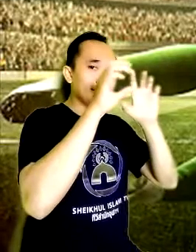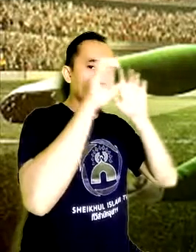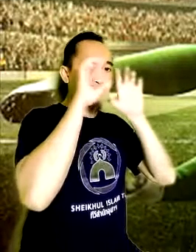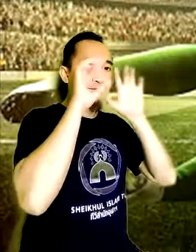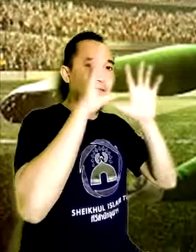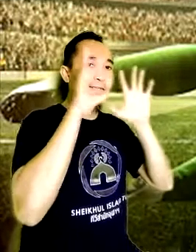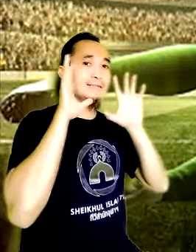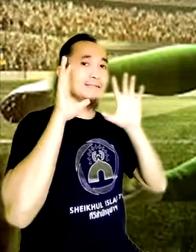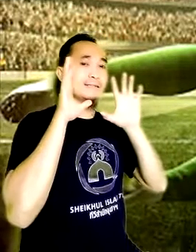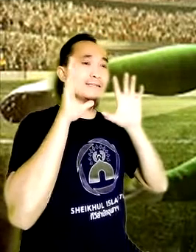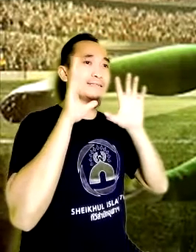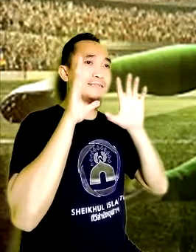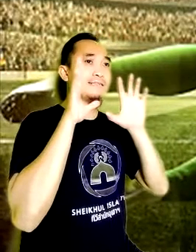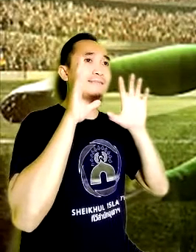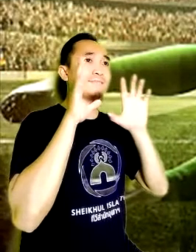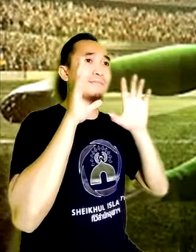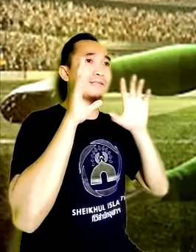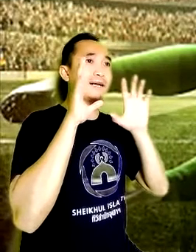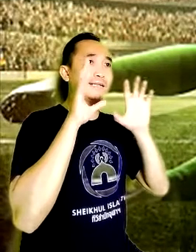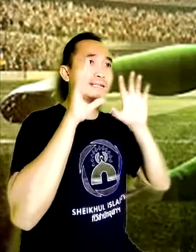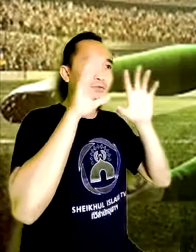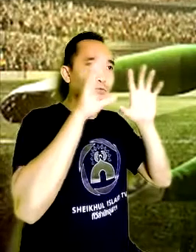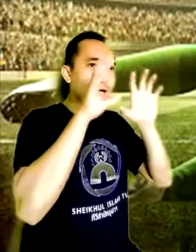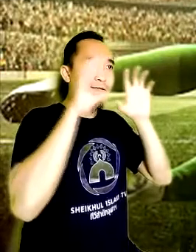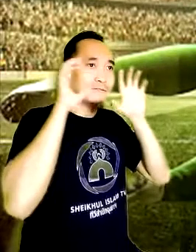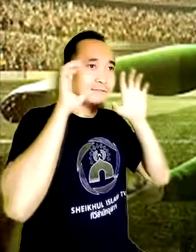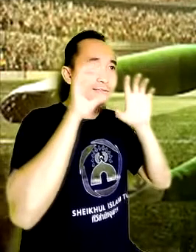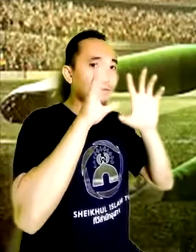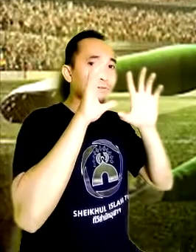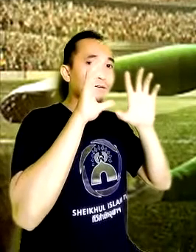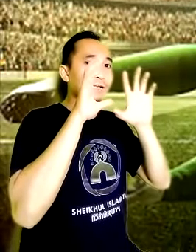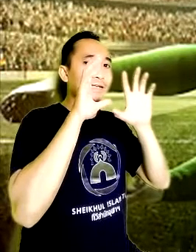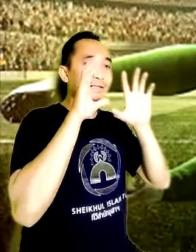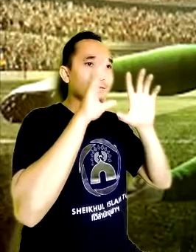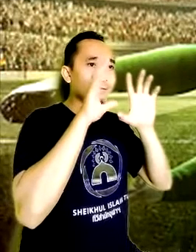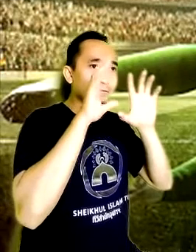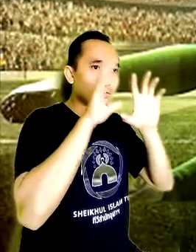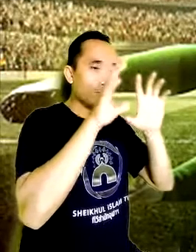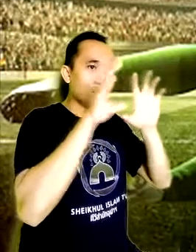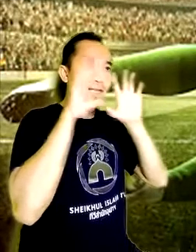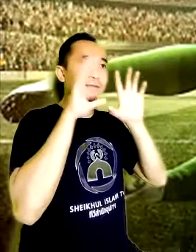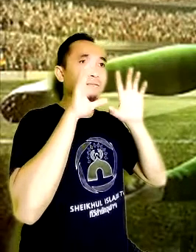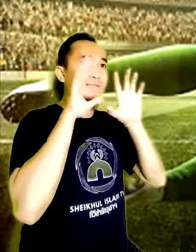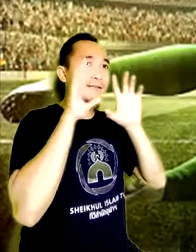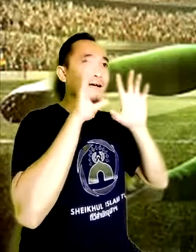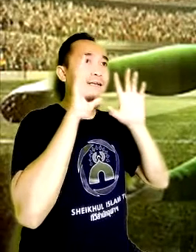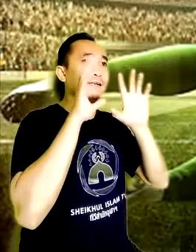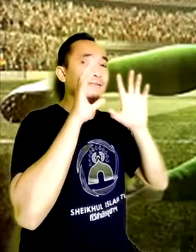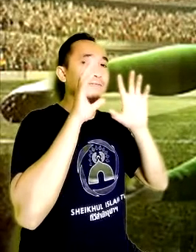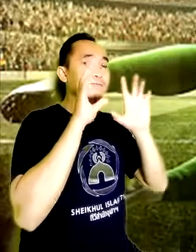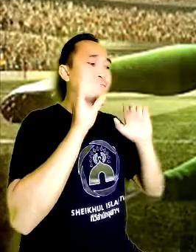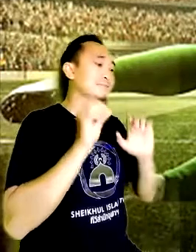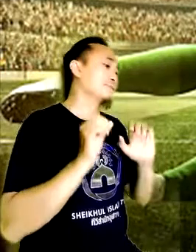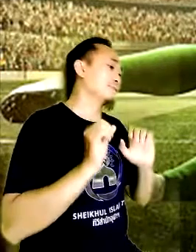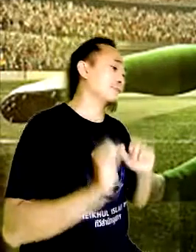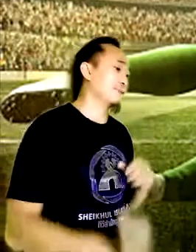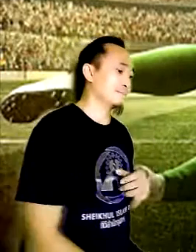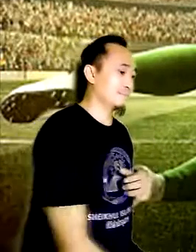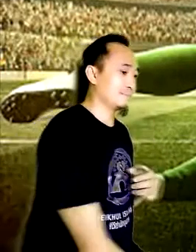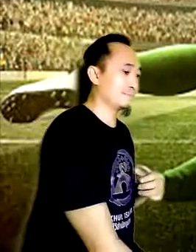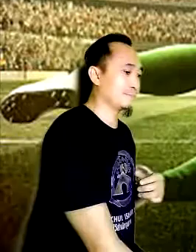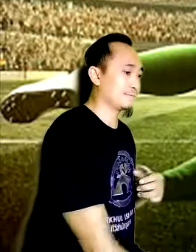berhenti. Berhenti. Nah, di sini gaya ini berupa dorongan ya. Dorongan tahanan.